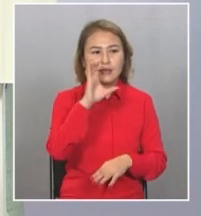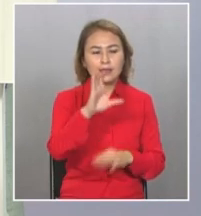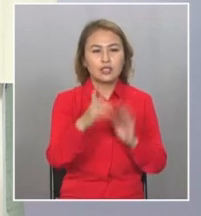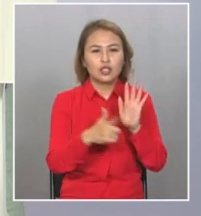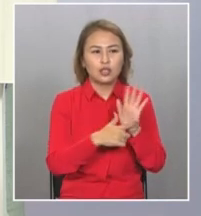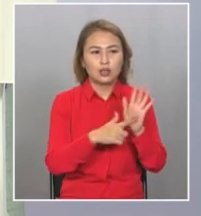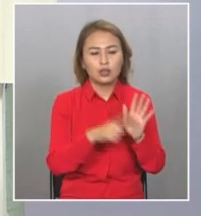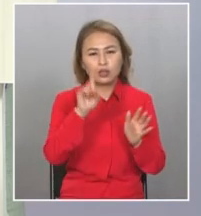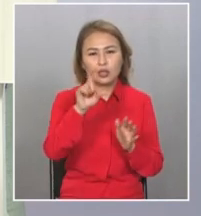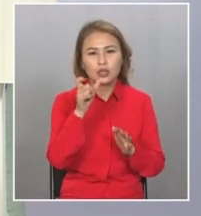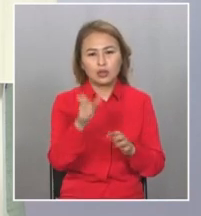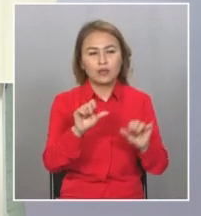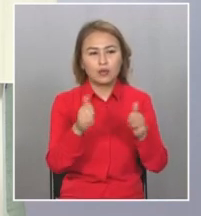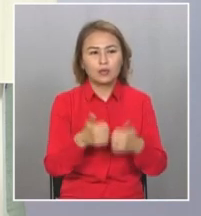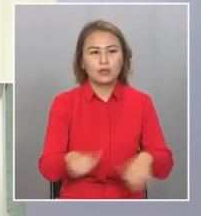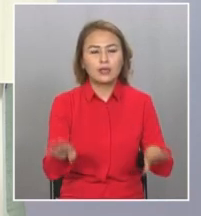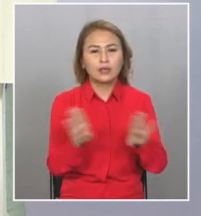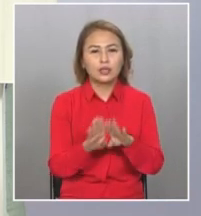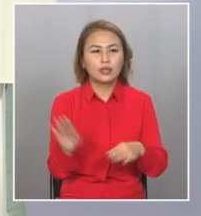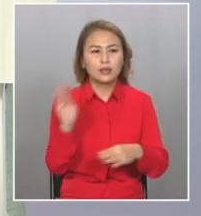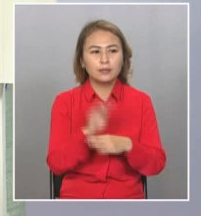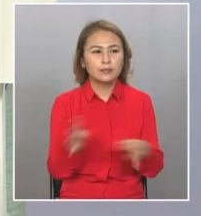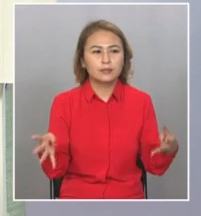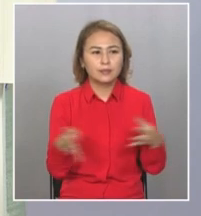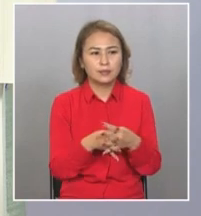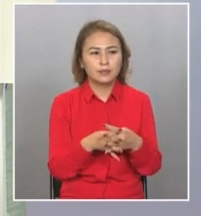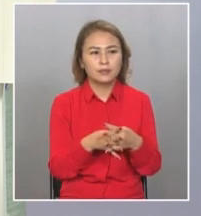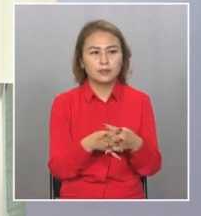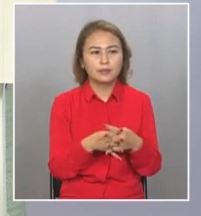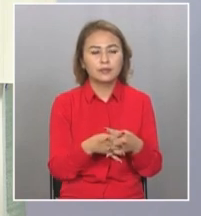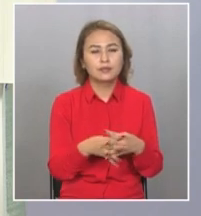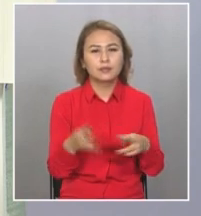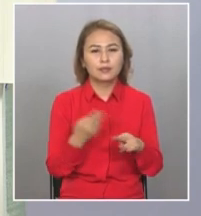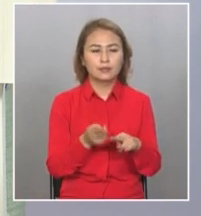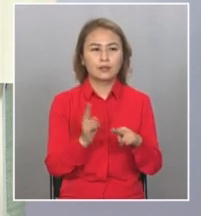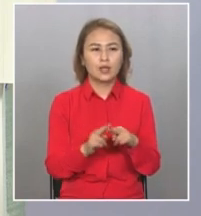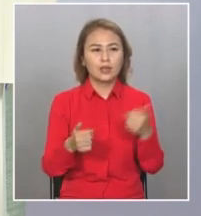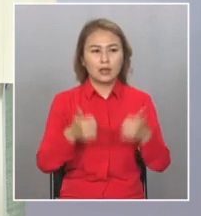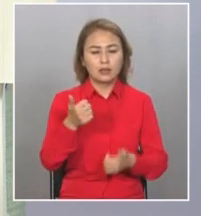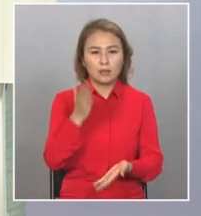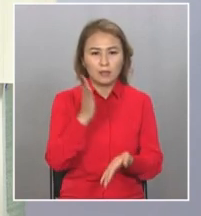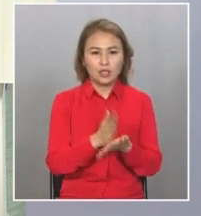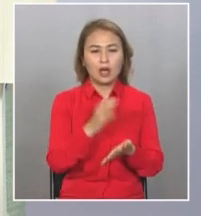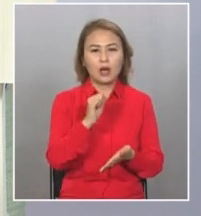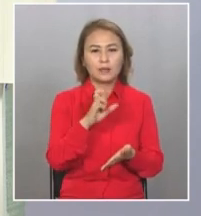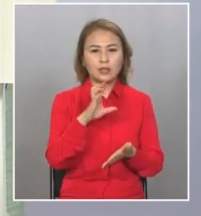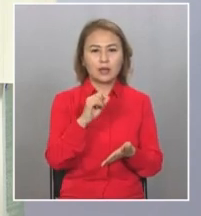C7 яшығындағы формула ол аралас, яғни мұнда салыстырмалы яшық бар және